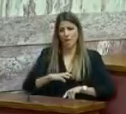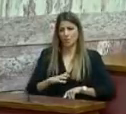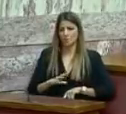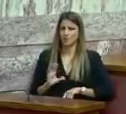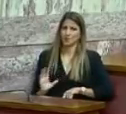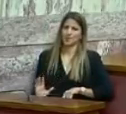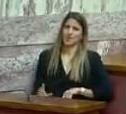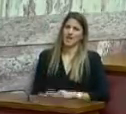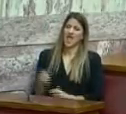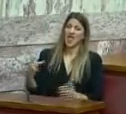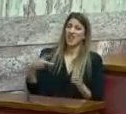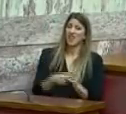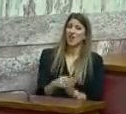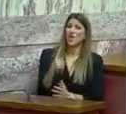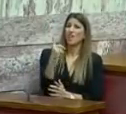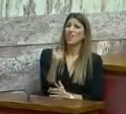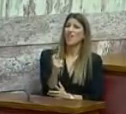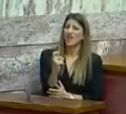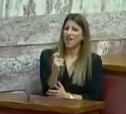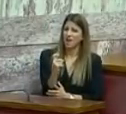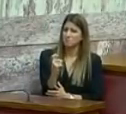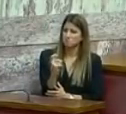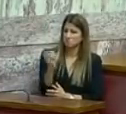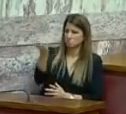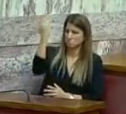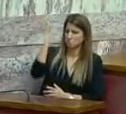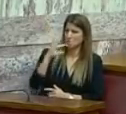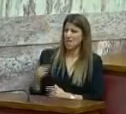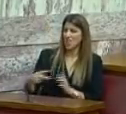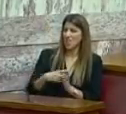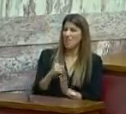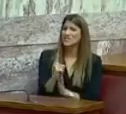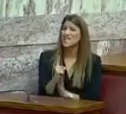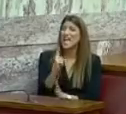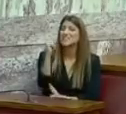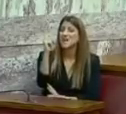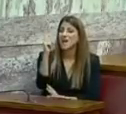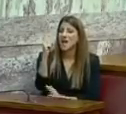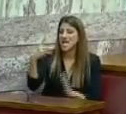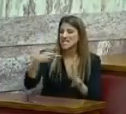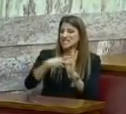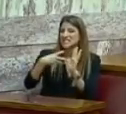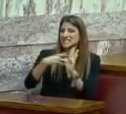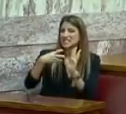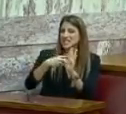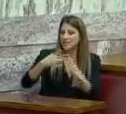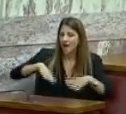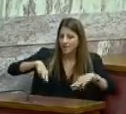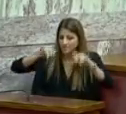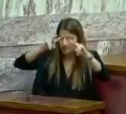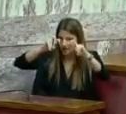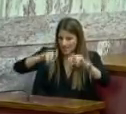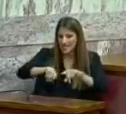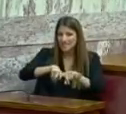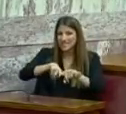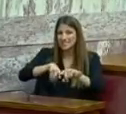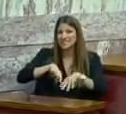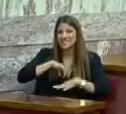ο ΣΥΡΙΖΑ, το 2011 έφτασε βήμα-βήμα στην υπόθεση Παπαντονίου και